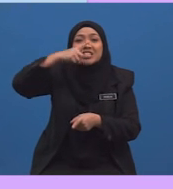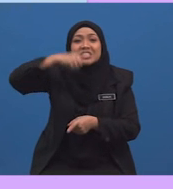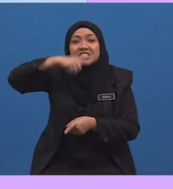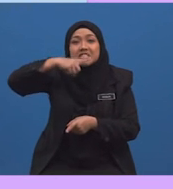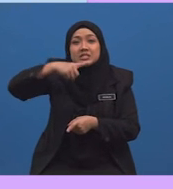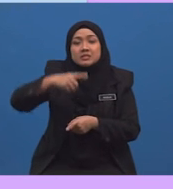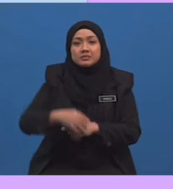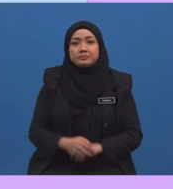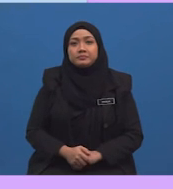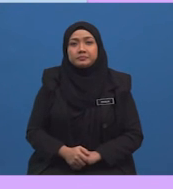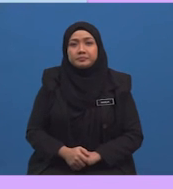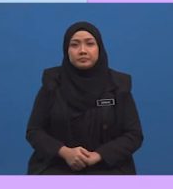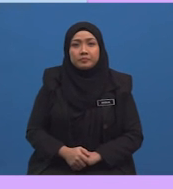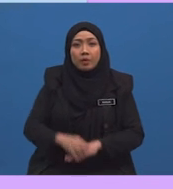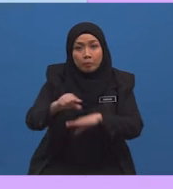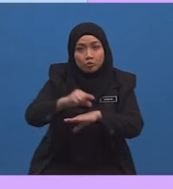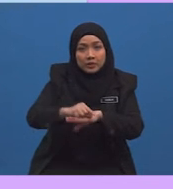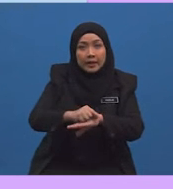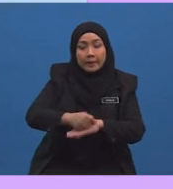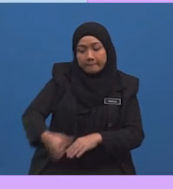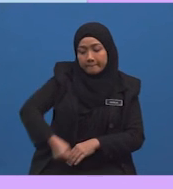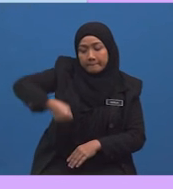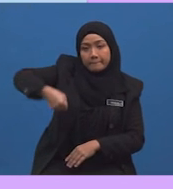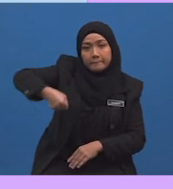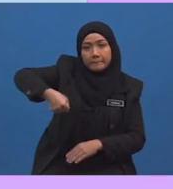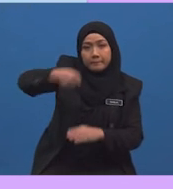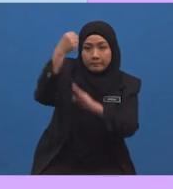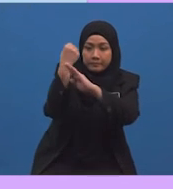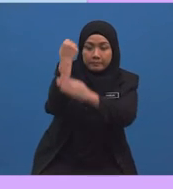Selain itu, menggunakan baldi air untuk mencuci kereta.